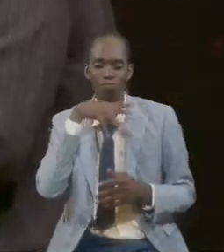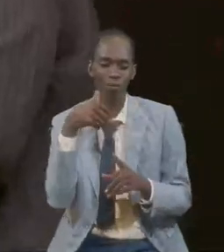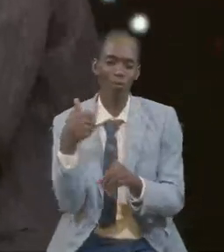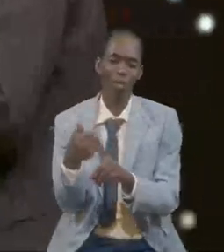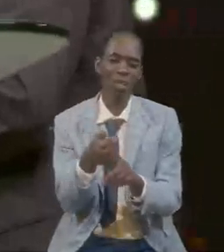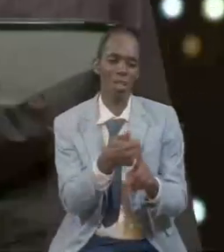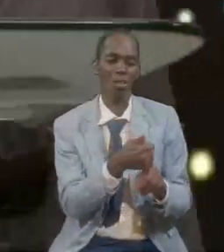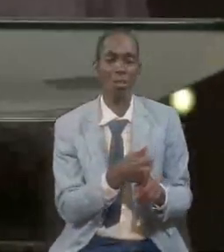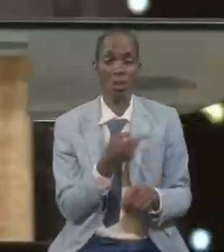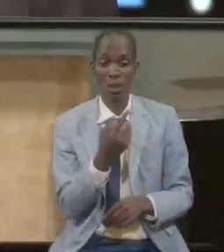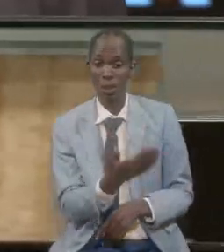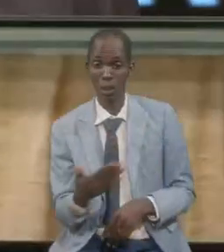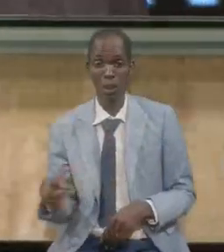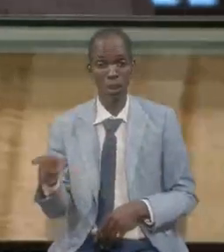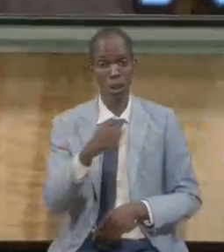savent naturellement.